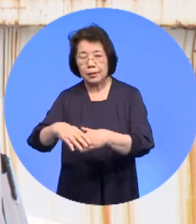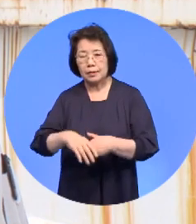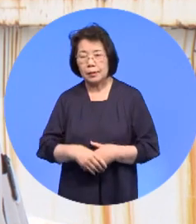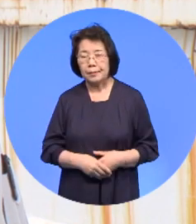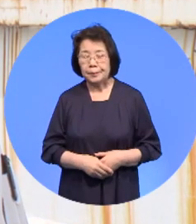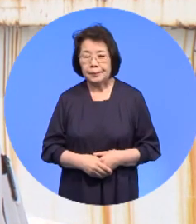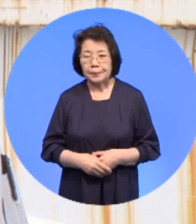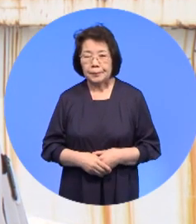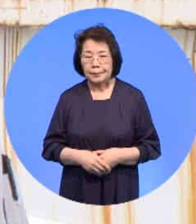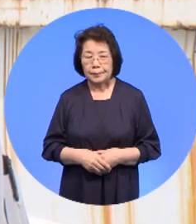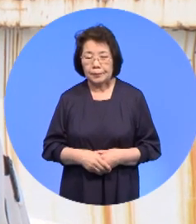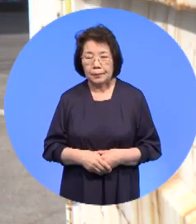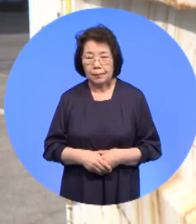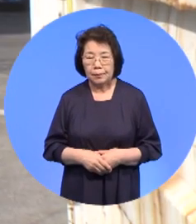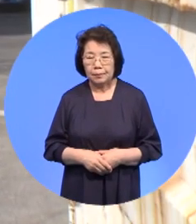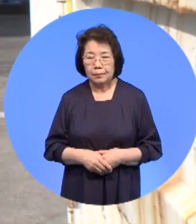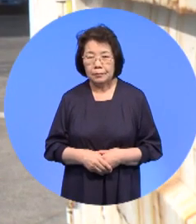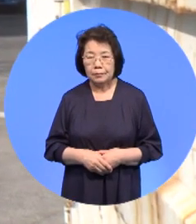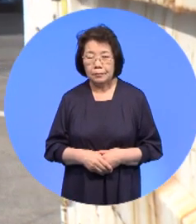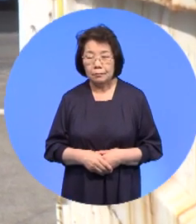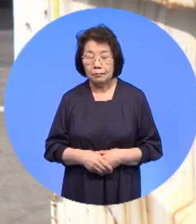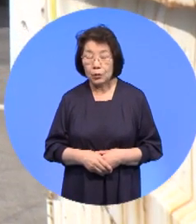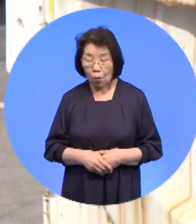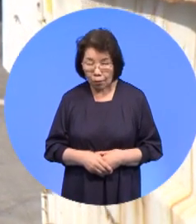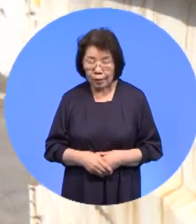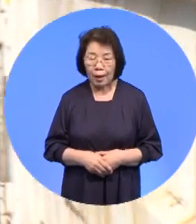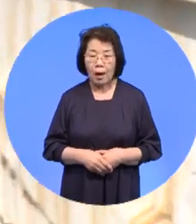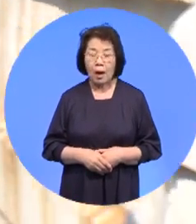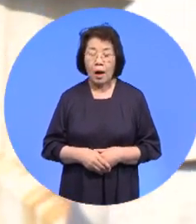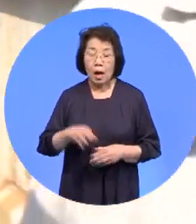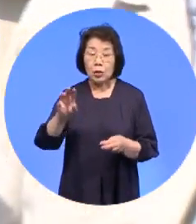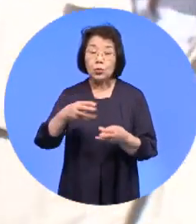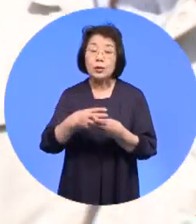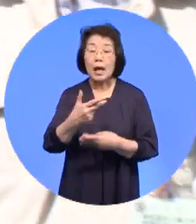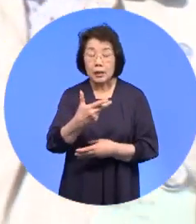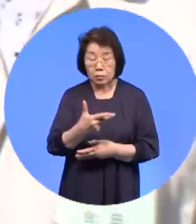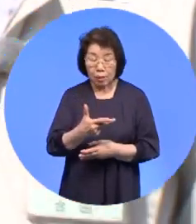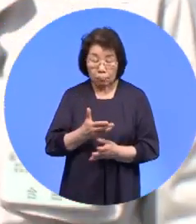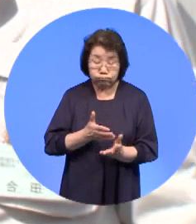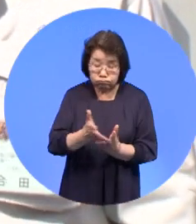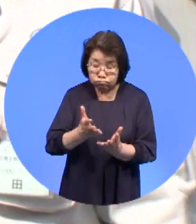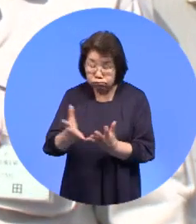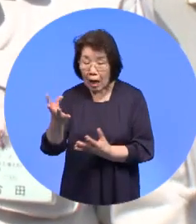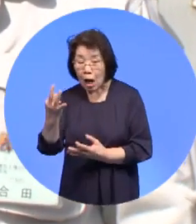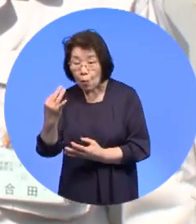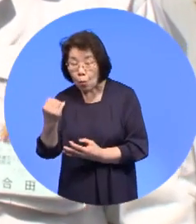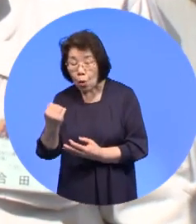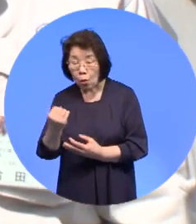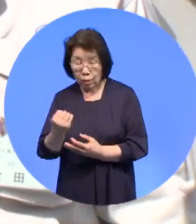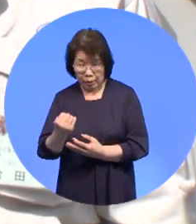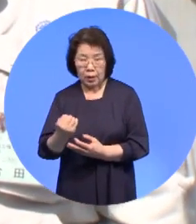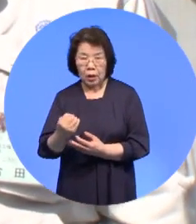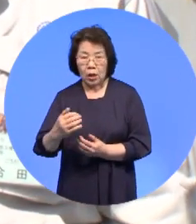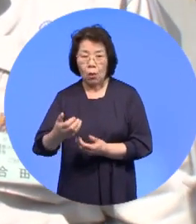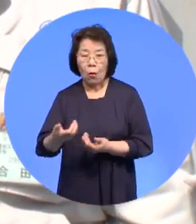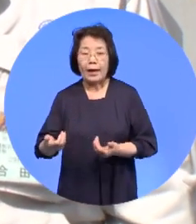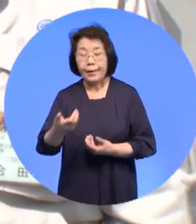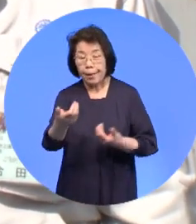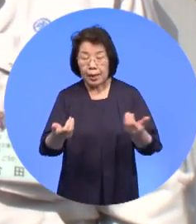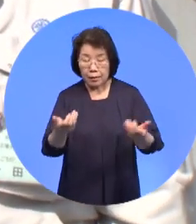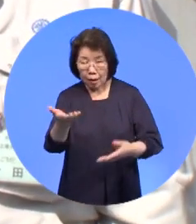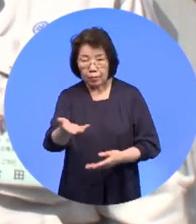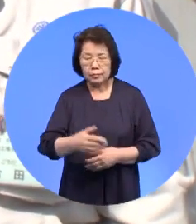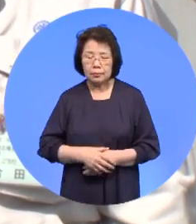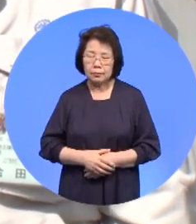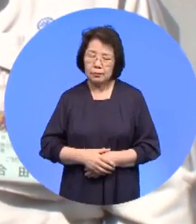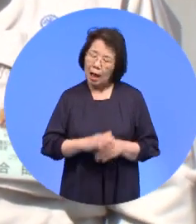していただきます伊藤さんホイ水挿しは何種類に分別すればご存知ですかちょっとわからないです